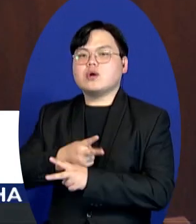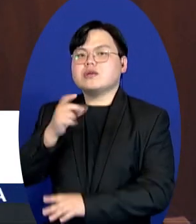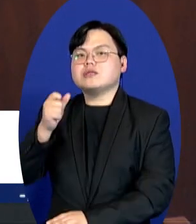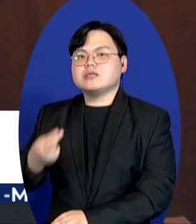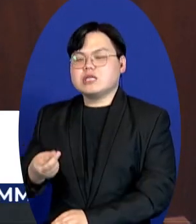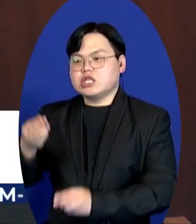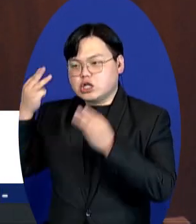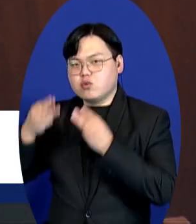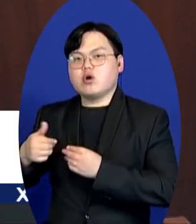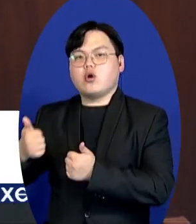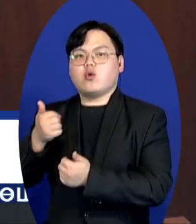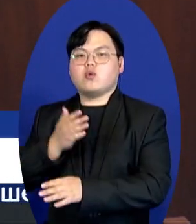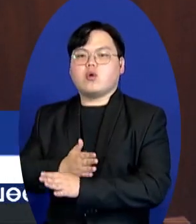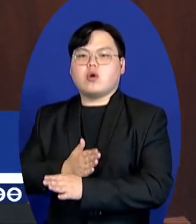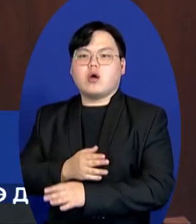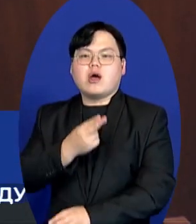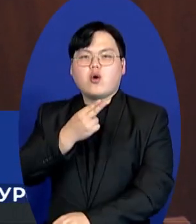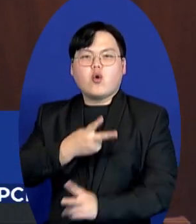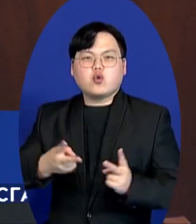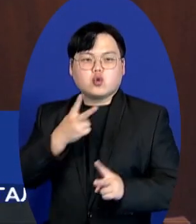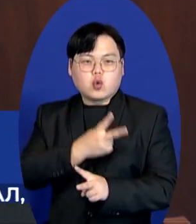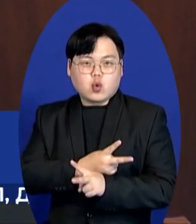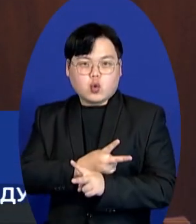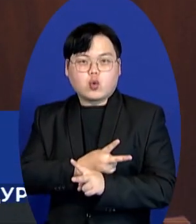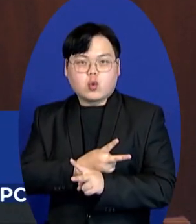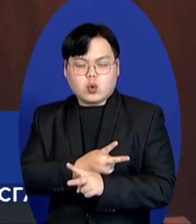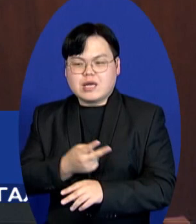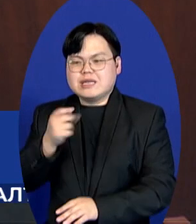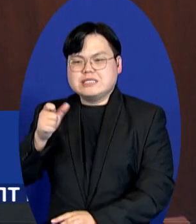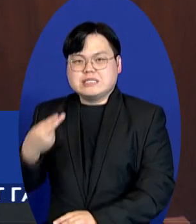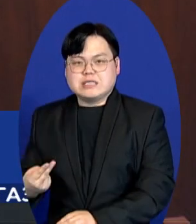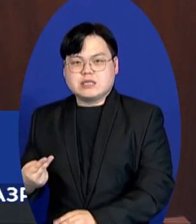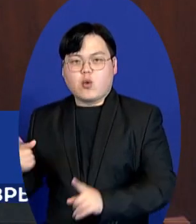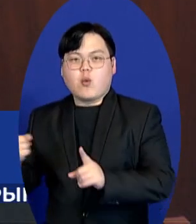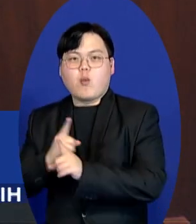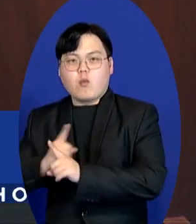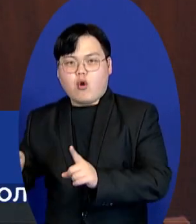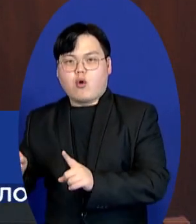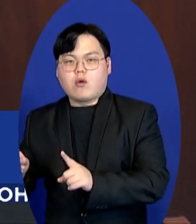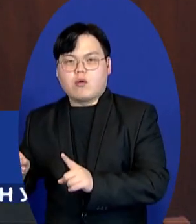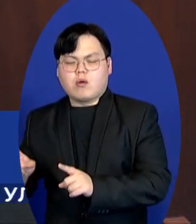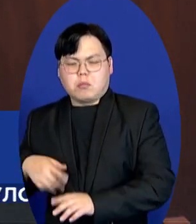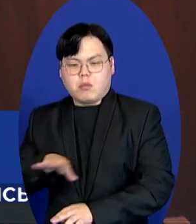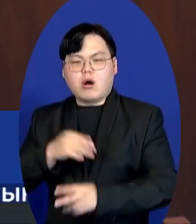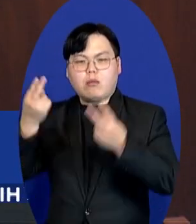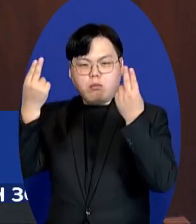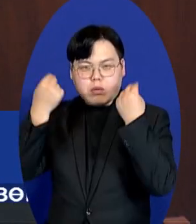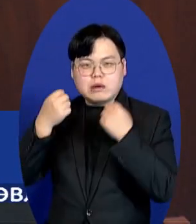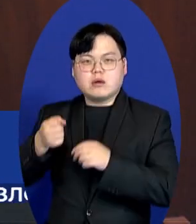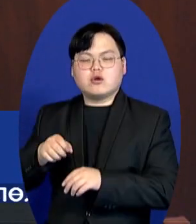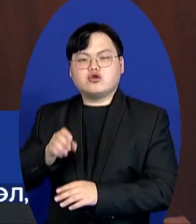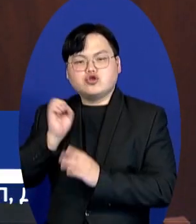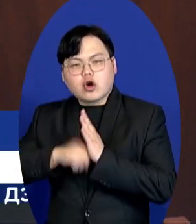үндсэн хууль зөрчсөд байна гэсэн шийдвэр гаргачихад байхад бид нар гаргасан шийдвэрийн л биелүүлэх үүрэгтэйгээд гүлийгөөд байх юм